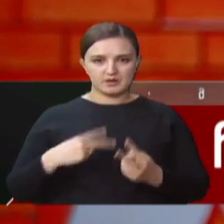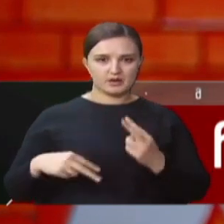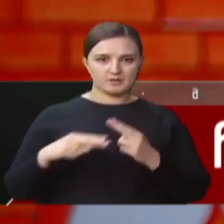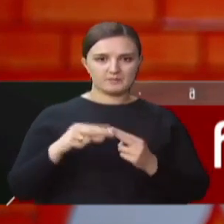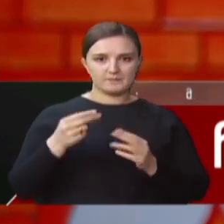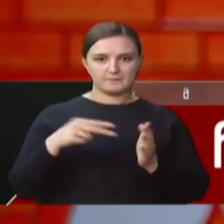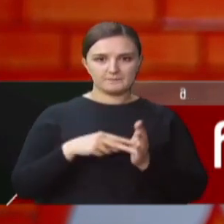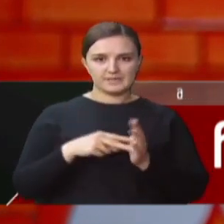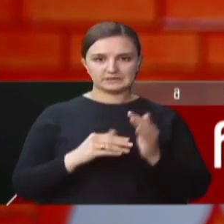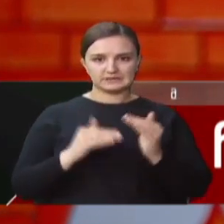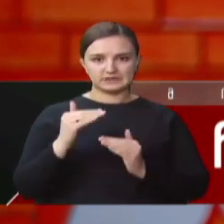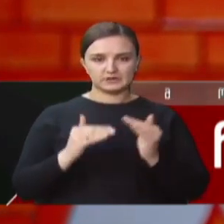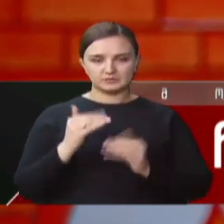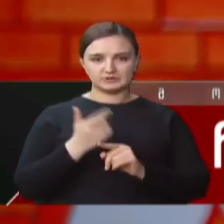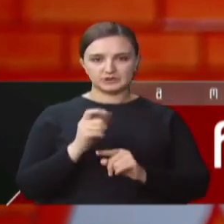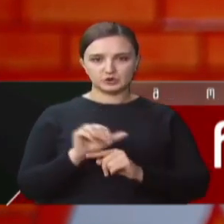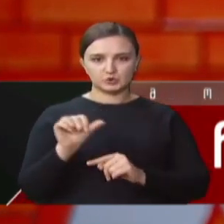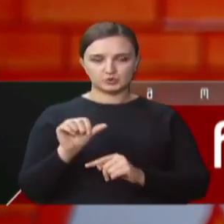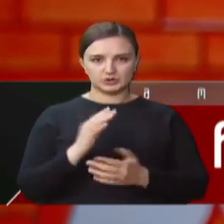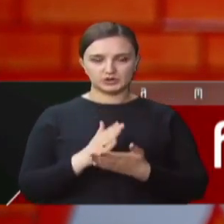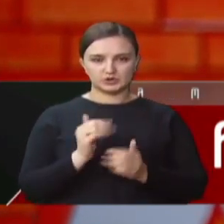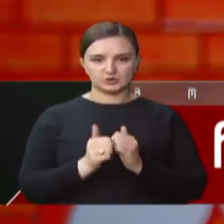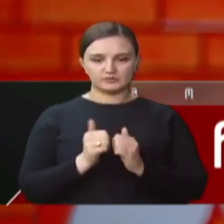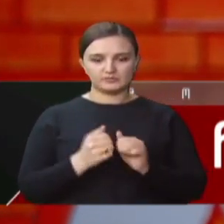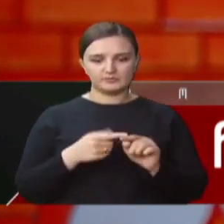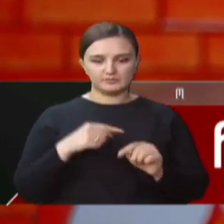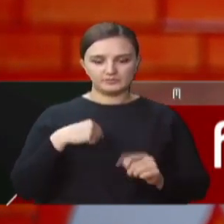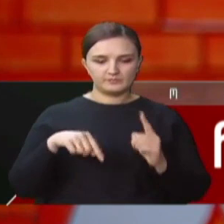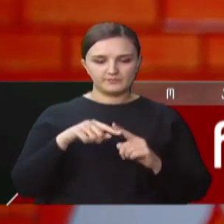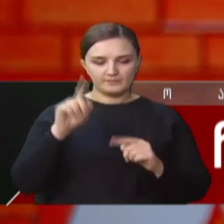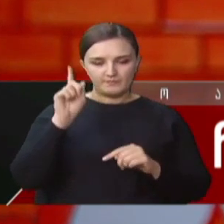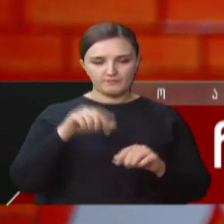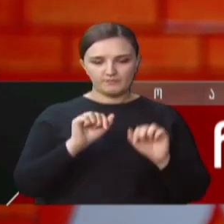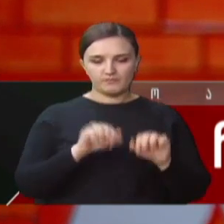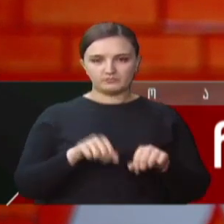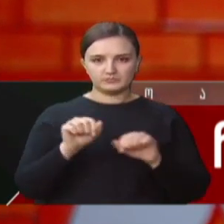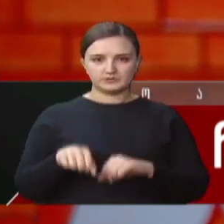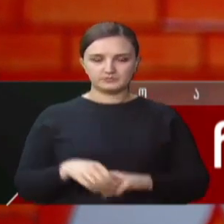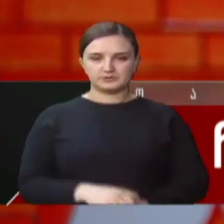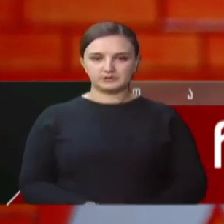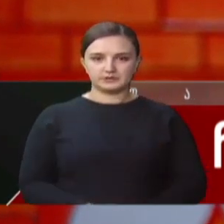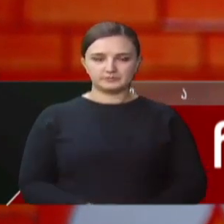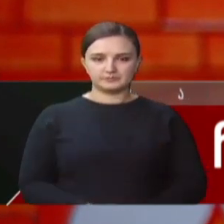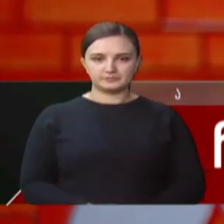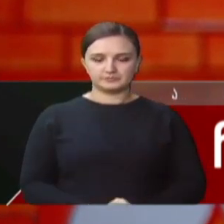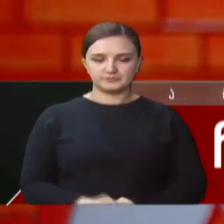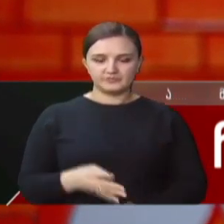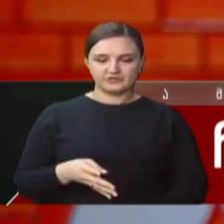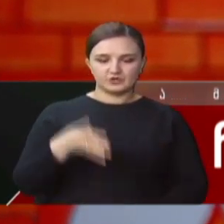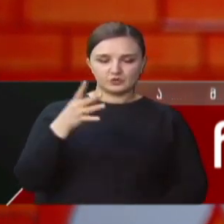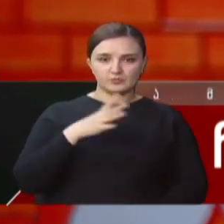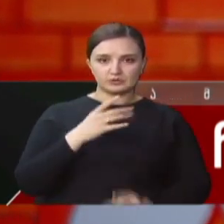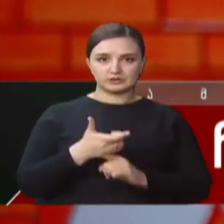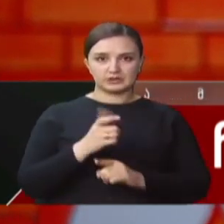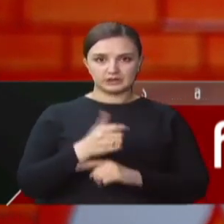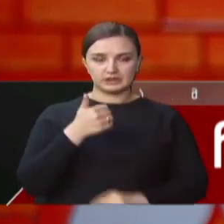pasis daregulirebats, romelis zalyan tsudat mokmedebs kholme, imtoro re chven vitsit rom shesadzlebelia, tvkat shenoba igos zalyan